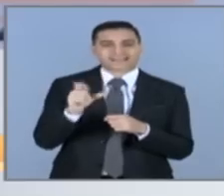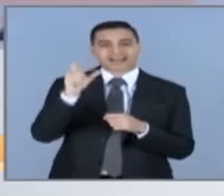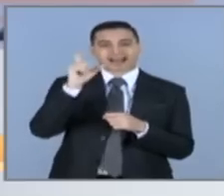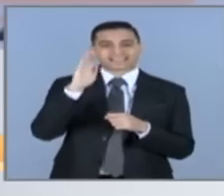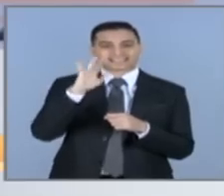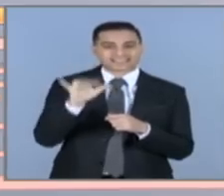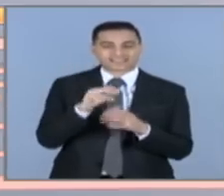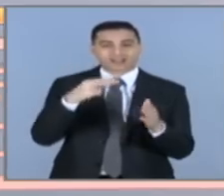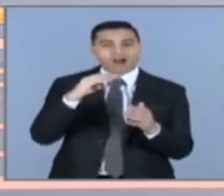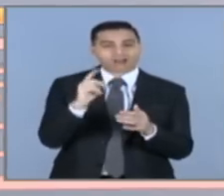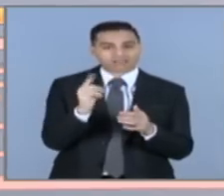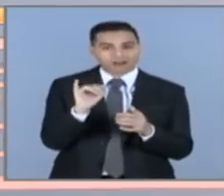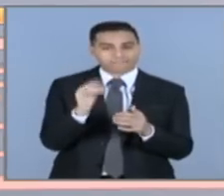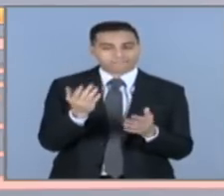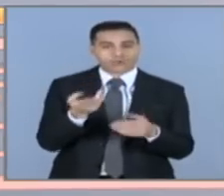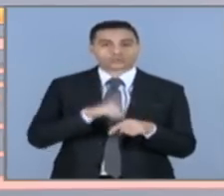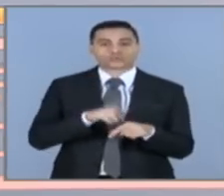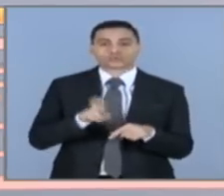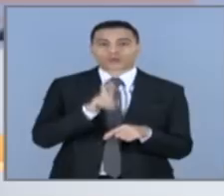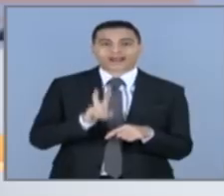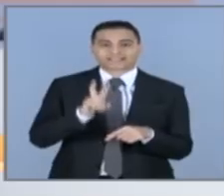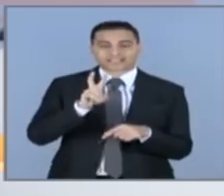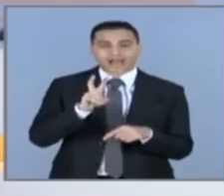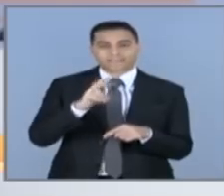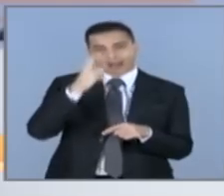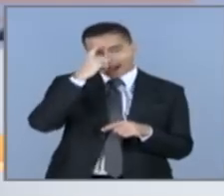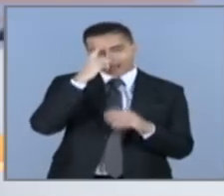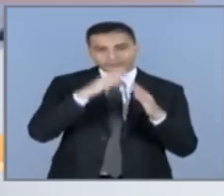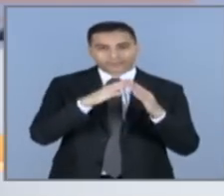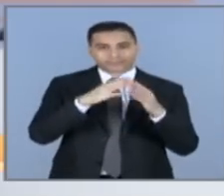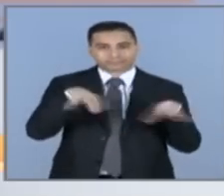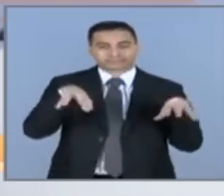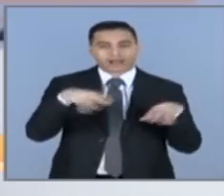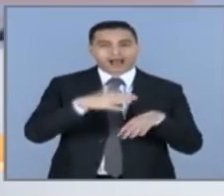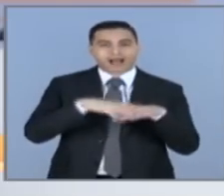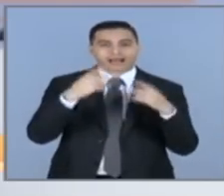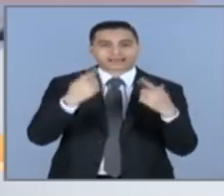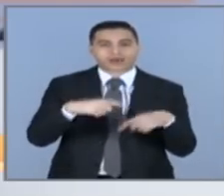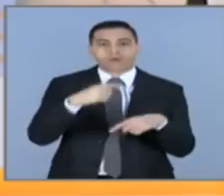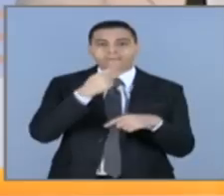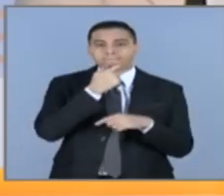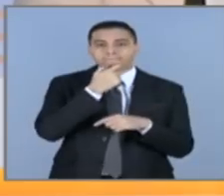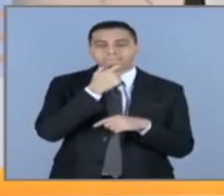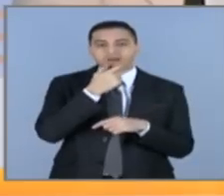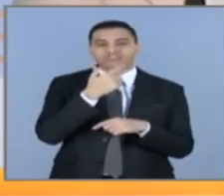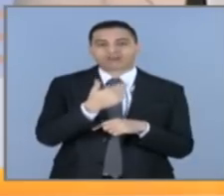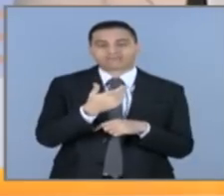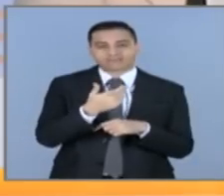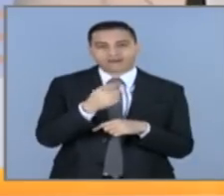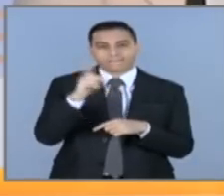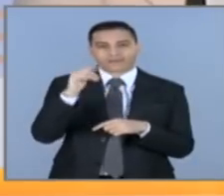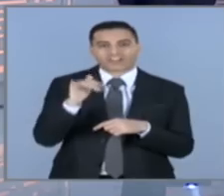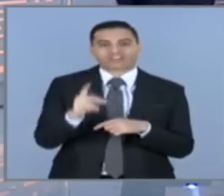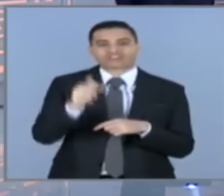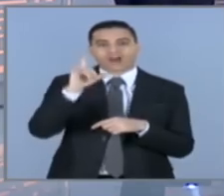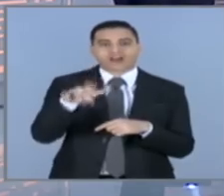عجرم. السؤال السابع، استقلت الهند عن بريطانيا. بريطانيا،